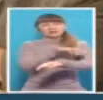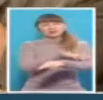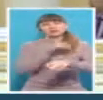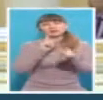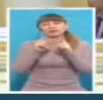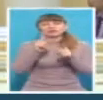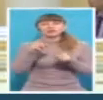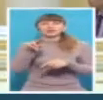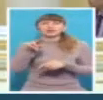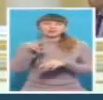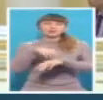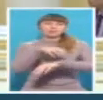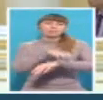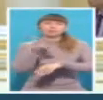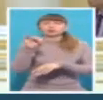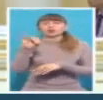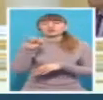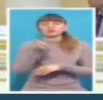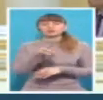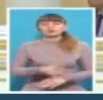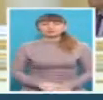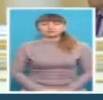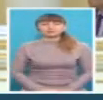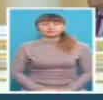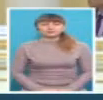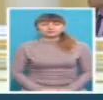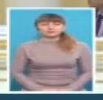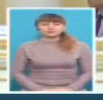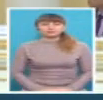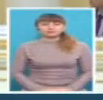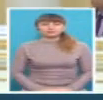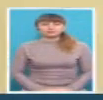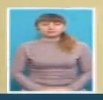марапаттаумен аяқталды. Мемлекеттің дамуына өзіндік үлес қосқан, әлеуметтік